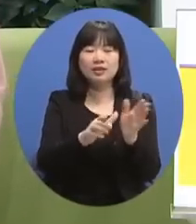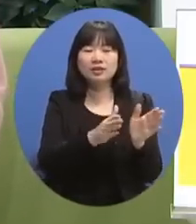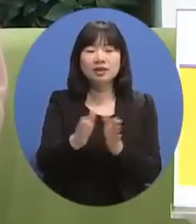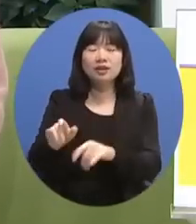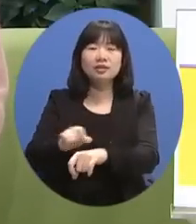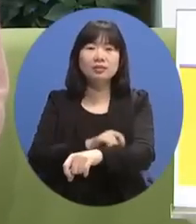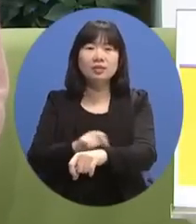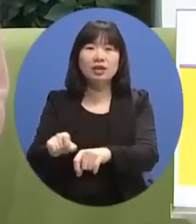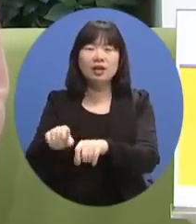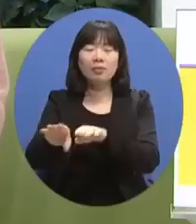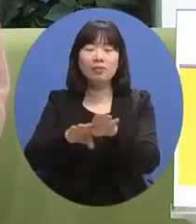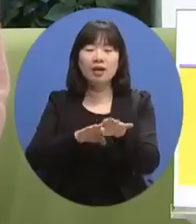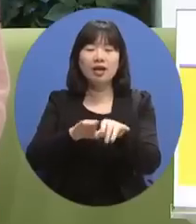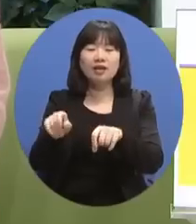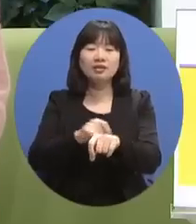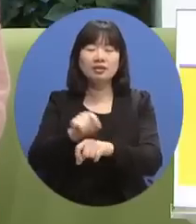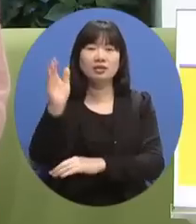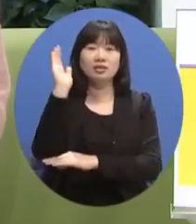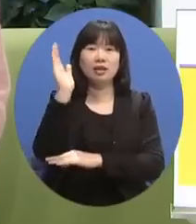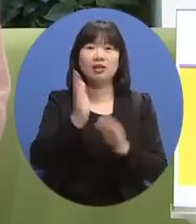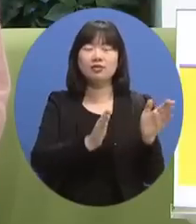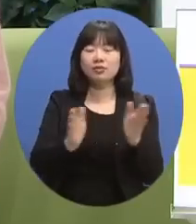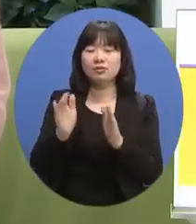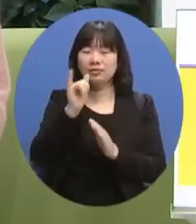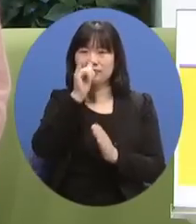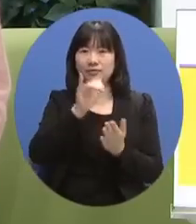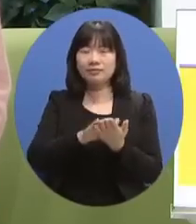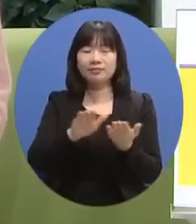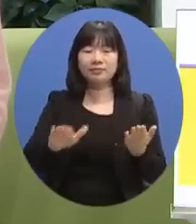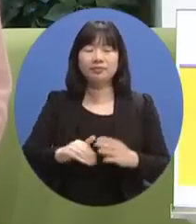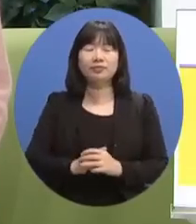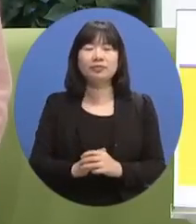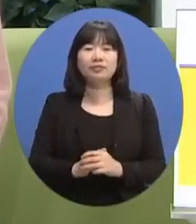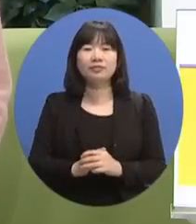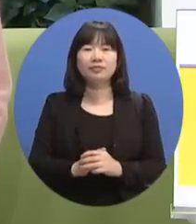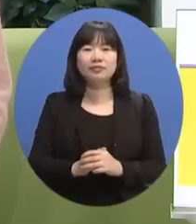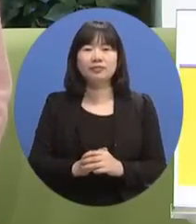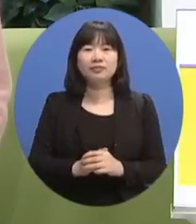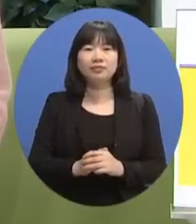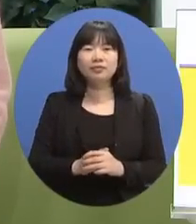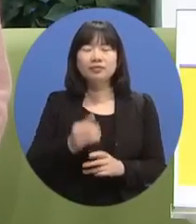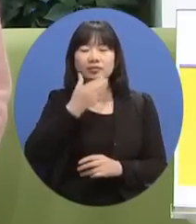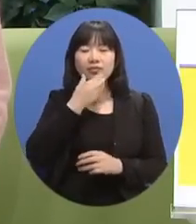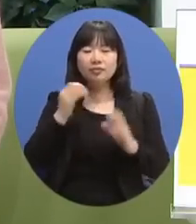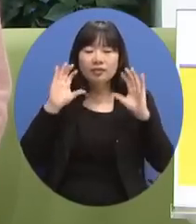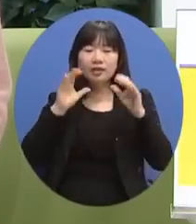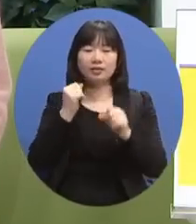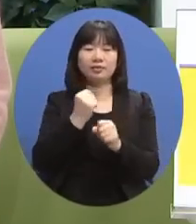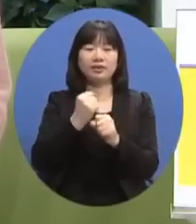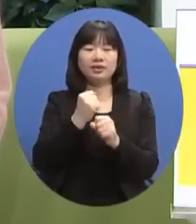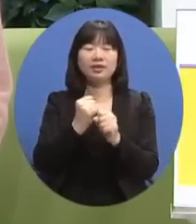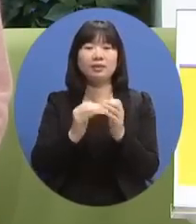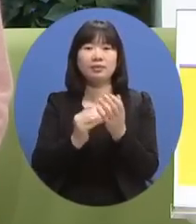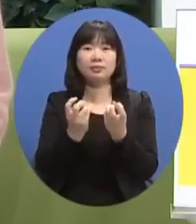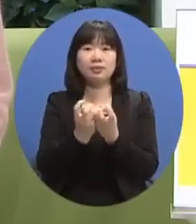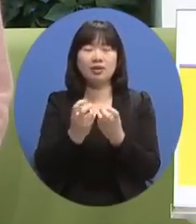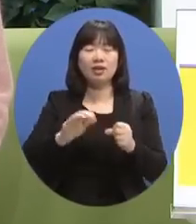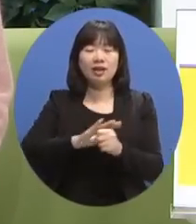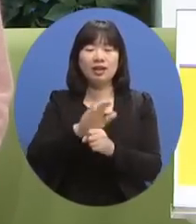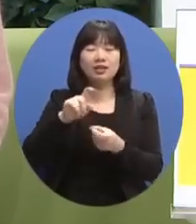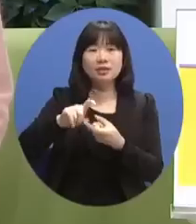특별한 방학 특강을 준비했습니다. 바로 행복한 아이를 만드는 비법,